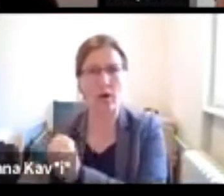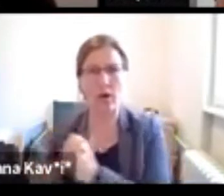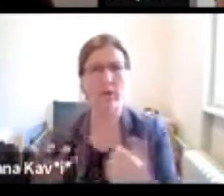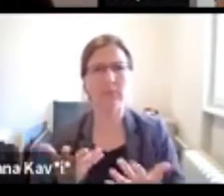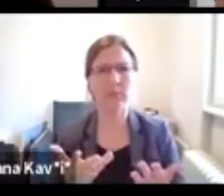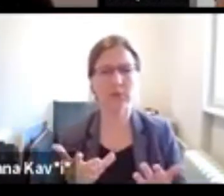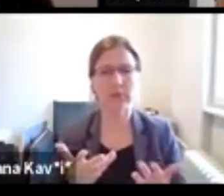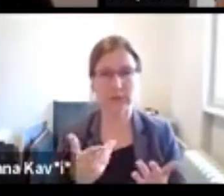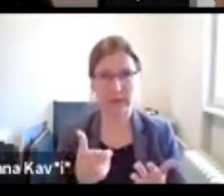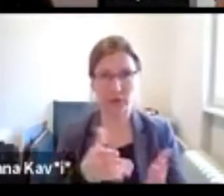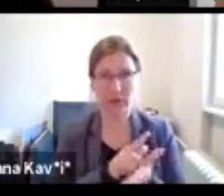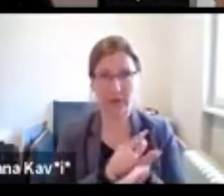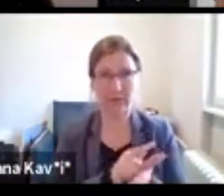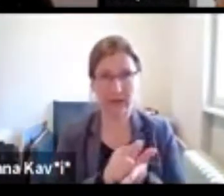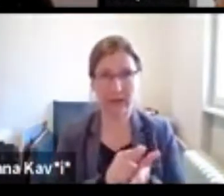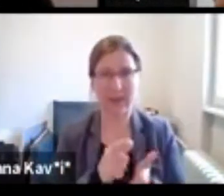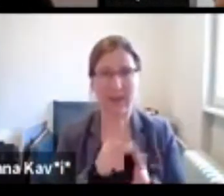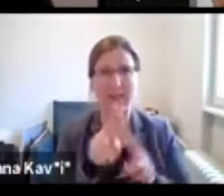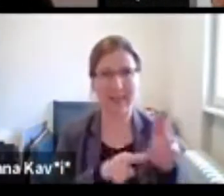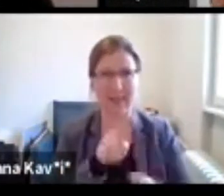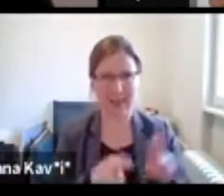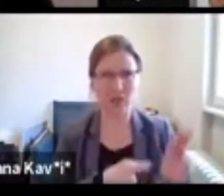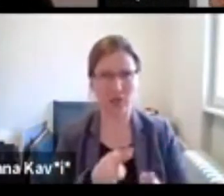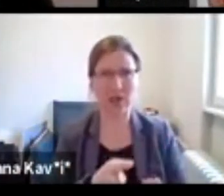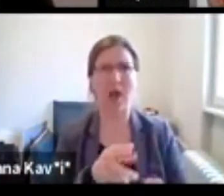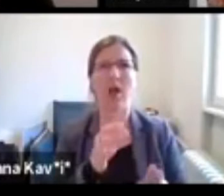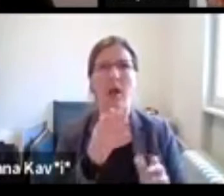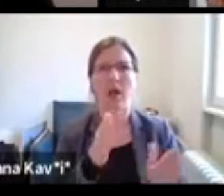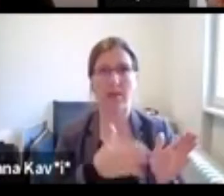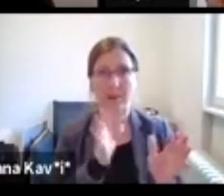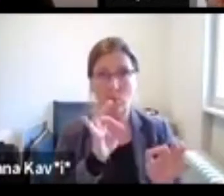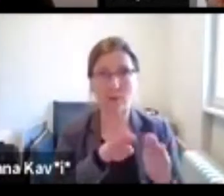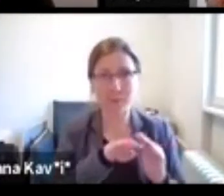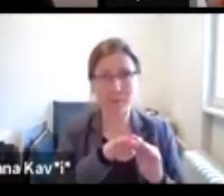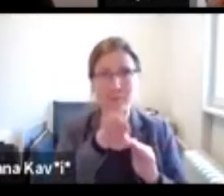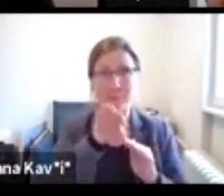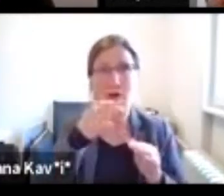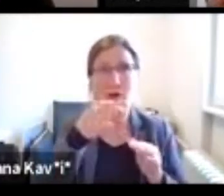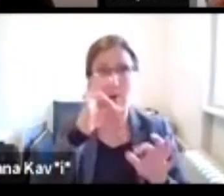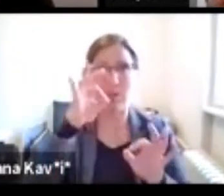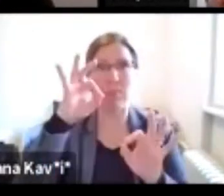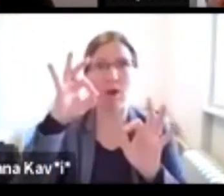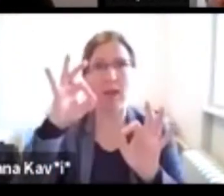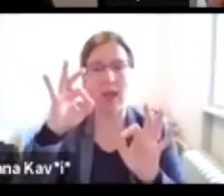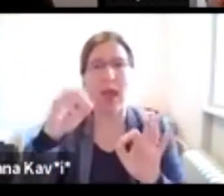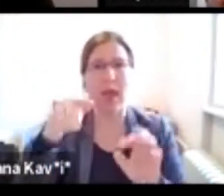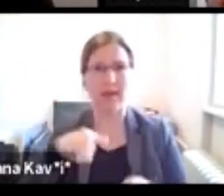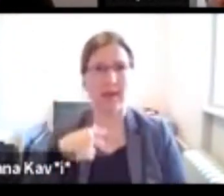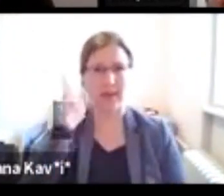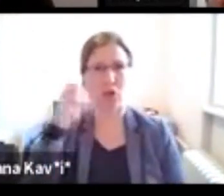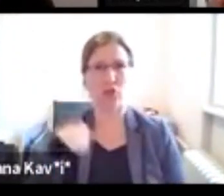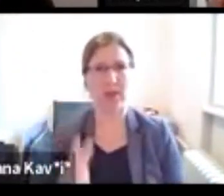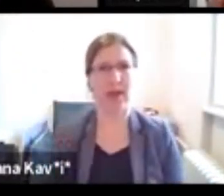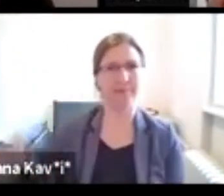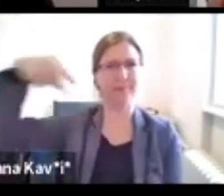se već liječio i dobri nalazi i sve, kad je bila totalna uzlazna putanja, ja sam išao stat na noge. I